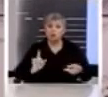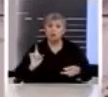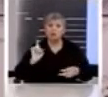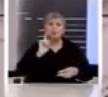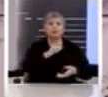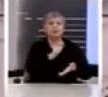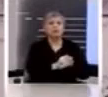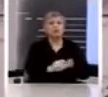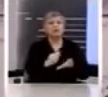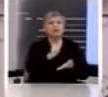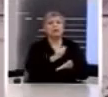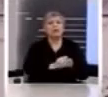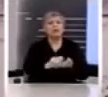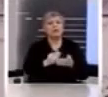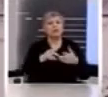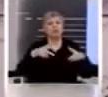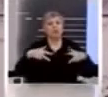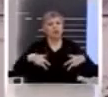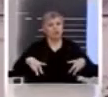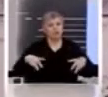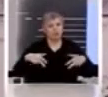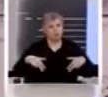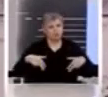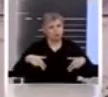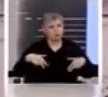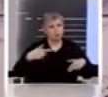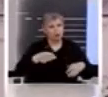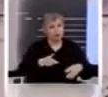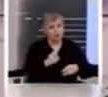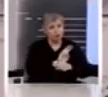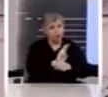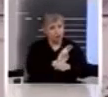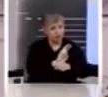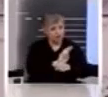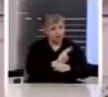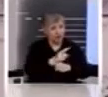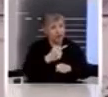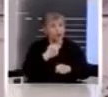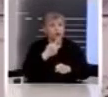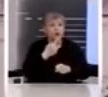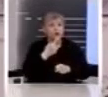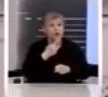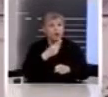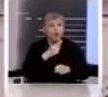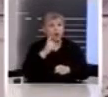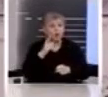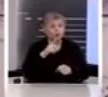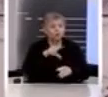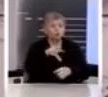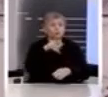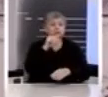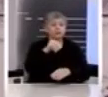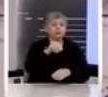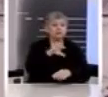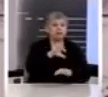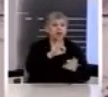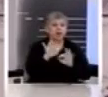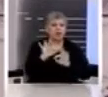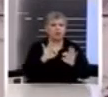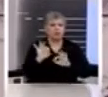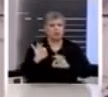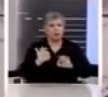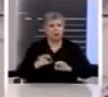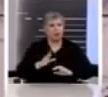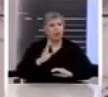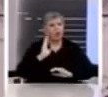του Υπουργού επ' αυτών των εγγράφων που εγώ λέω το ρεζουμέ τους ή λέω 3 στοιχεία, μπορεί άνετα